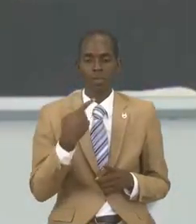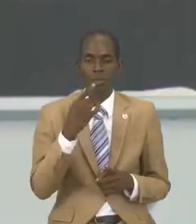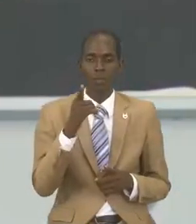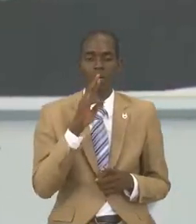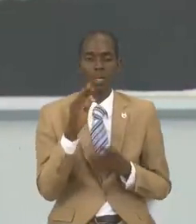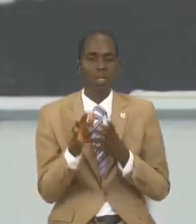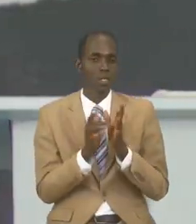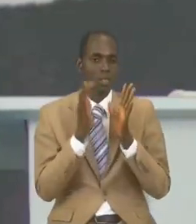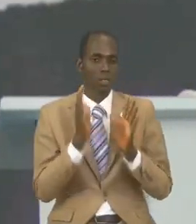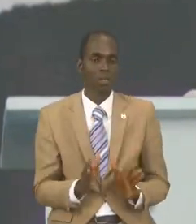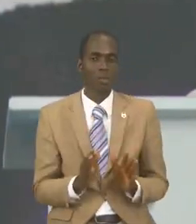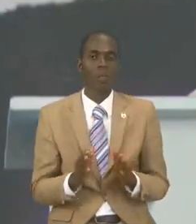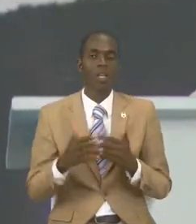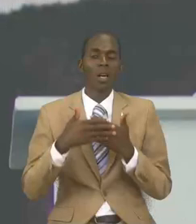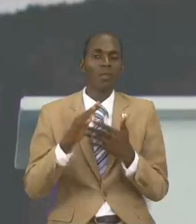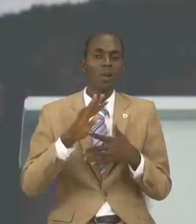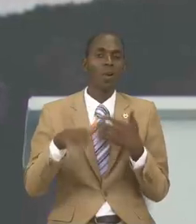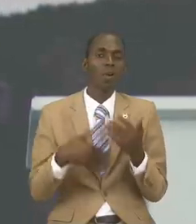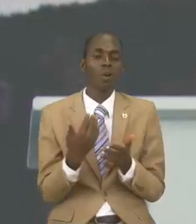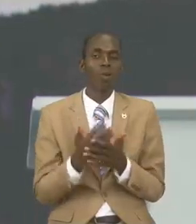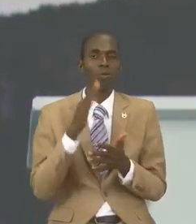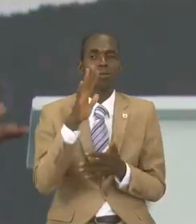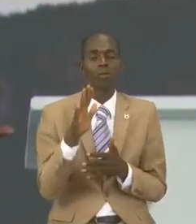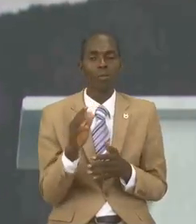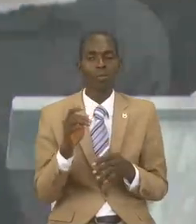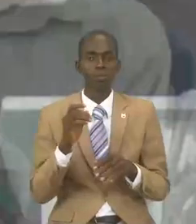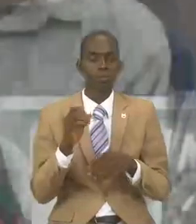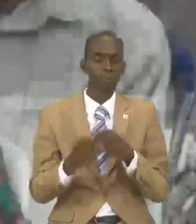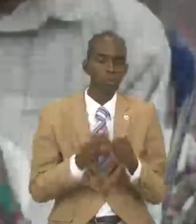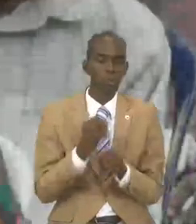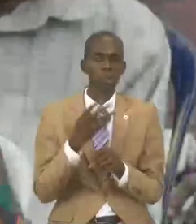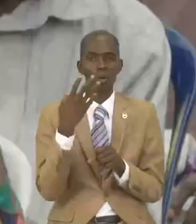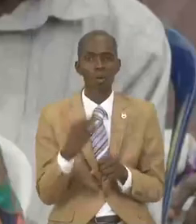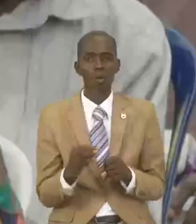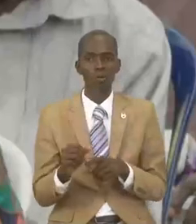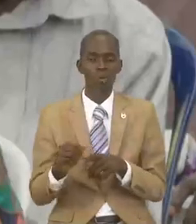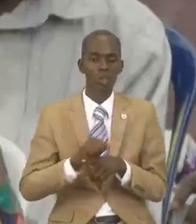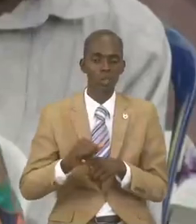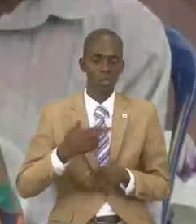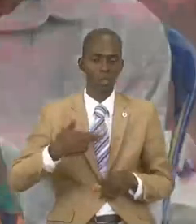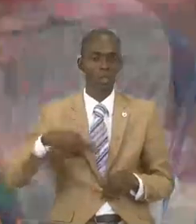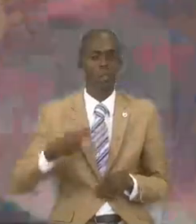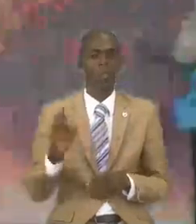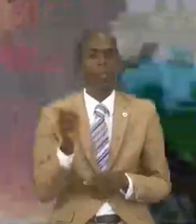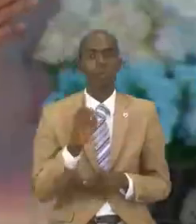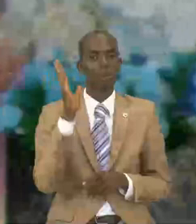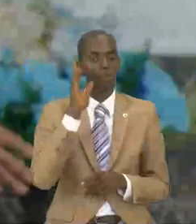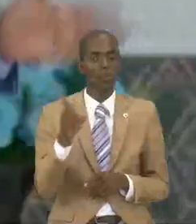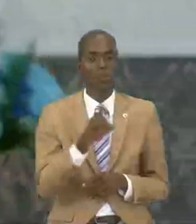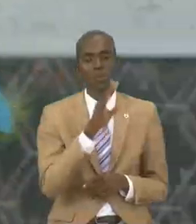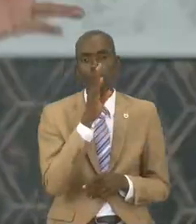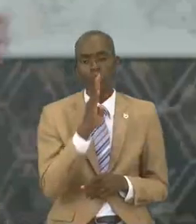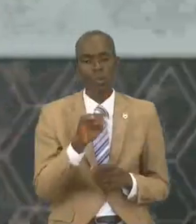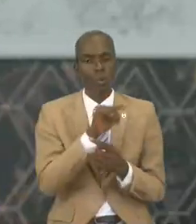après toutes ces participation à la religion, où seras-tu